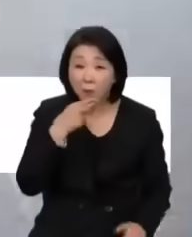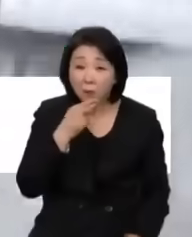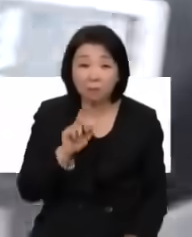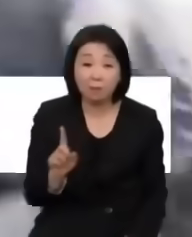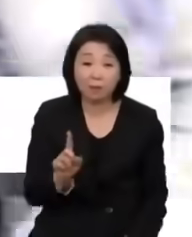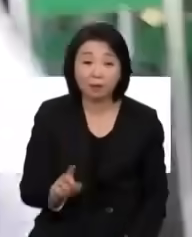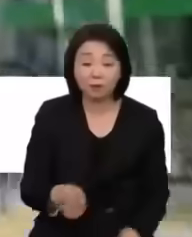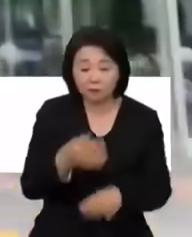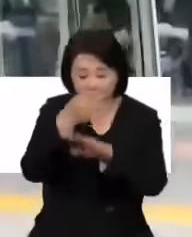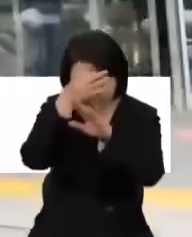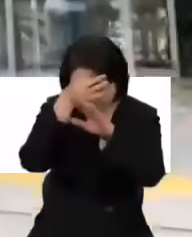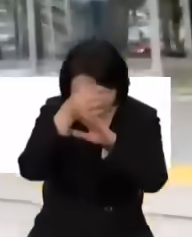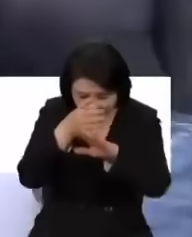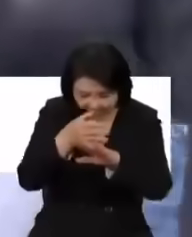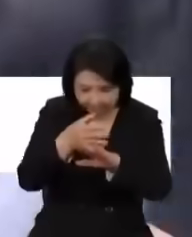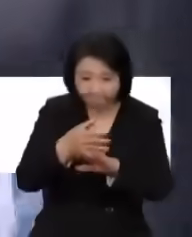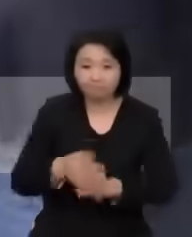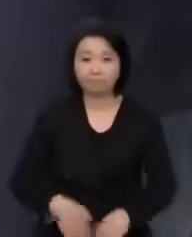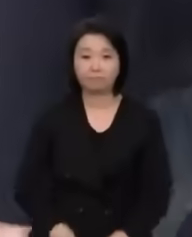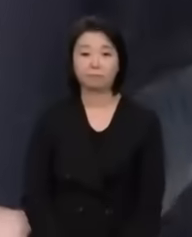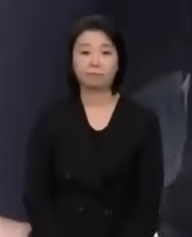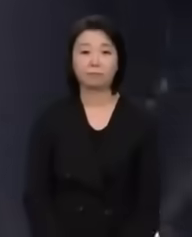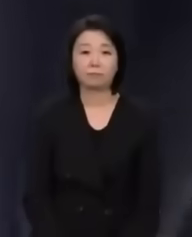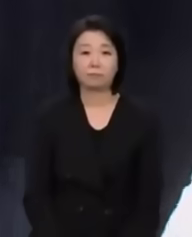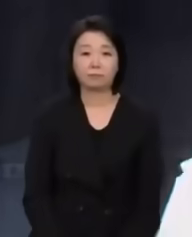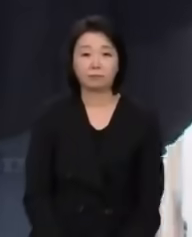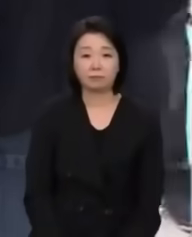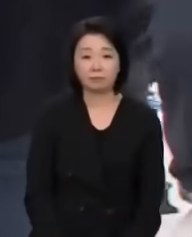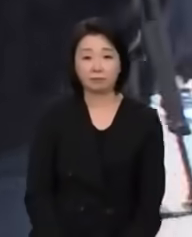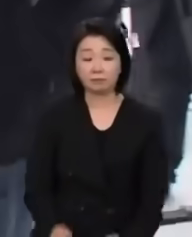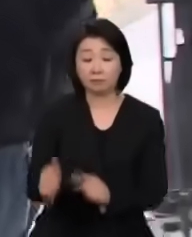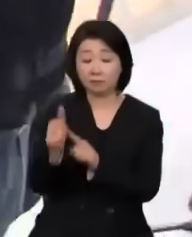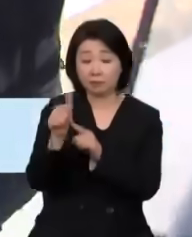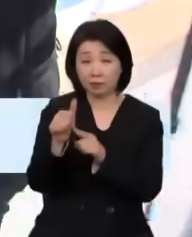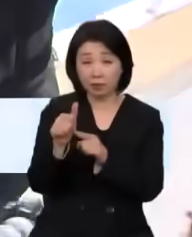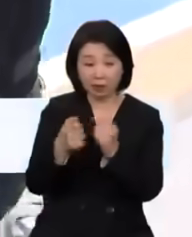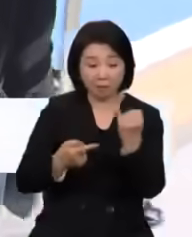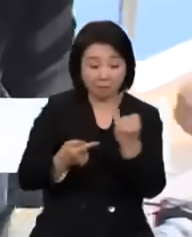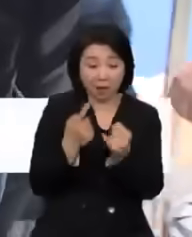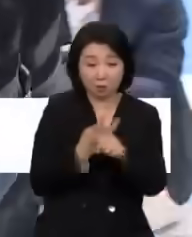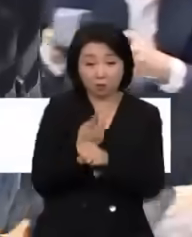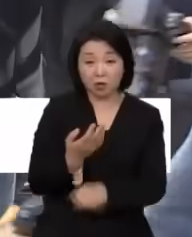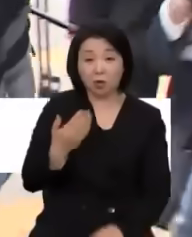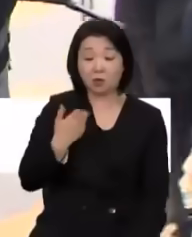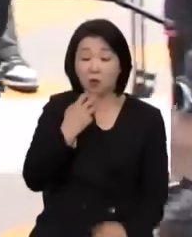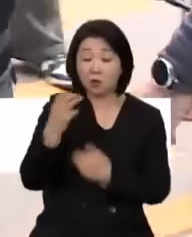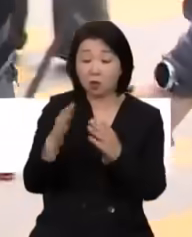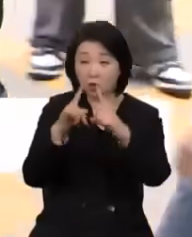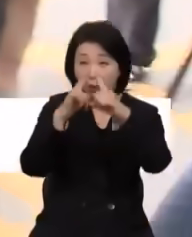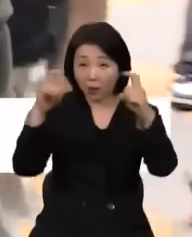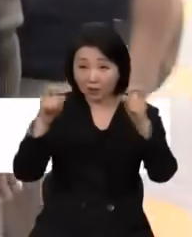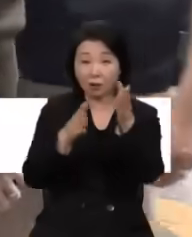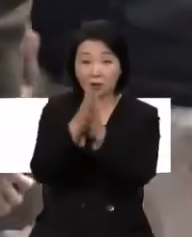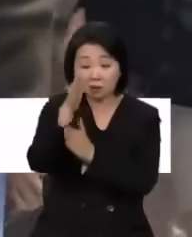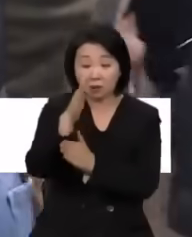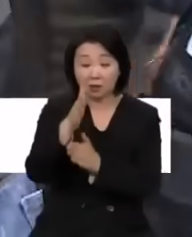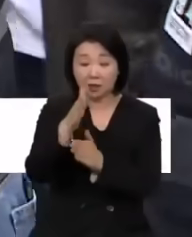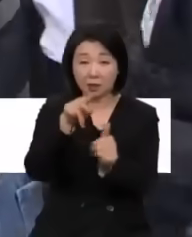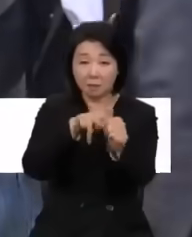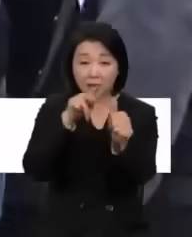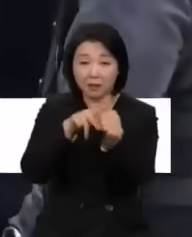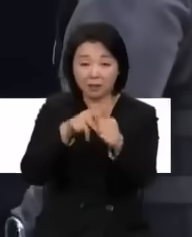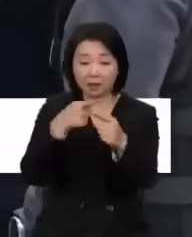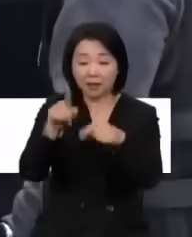없습니까? 죄송합니다. 최 씨는 범행 2시간 전 경기 화성시의 한 마트에서 흉기를 미리 산